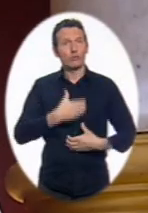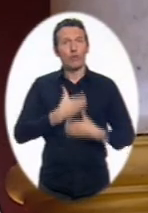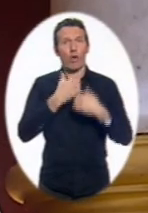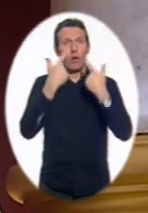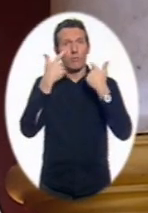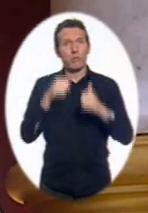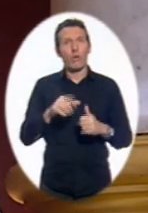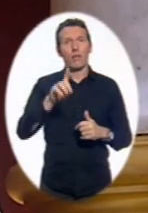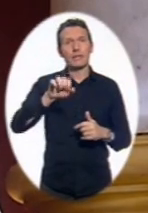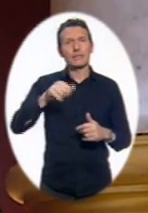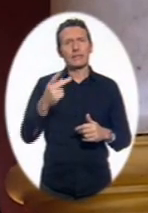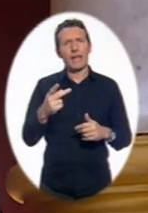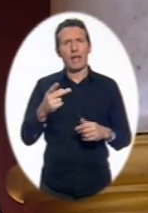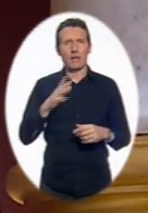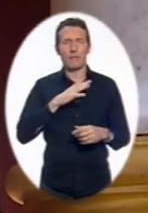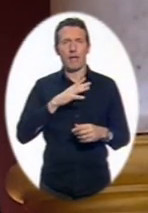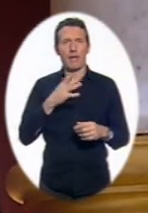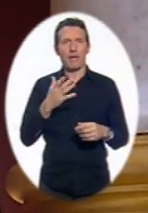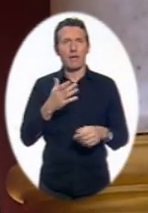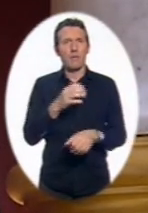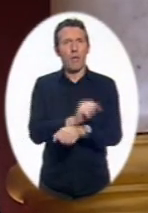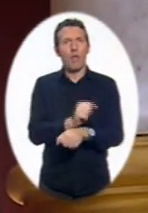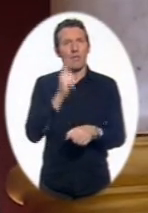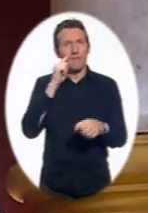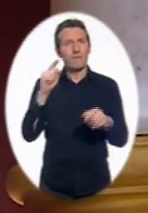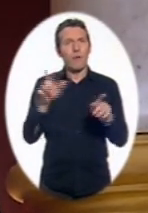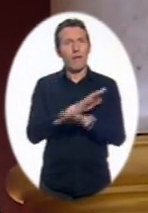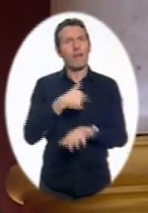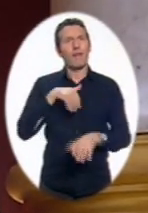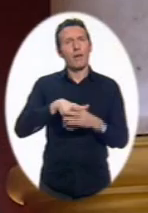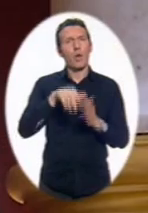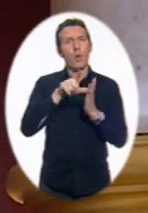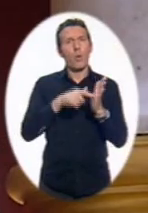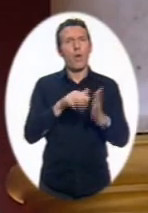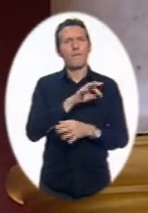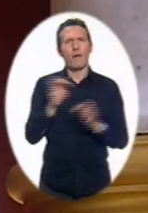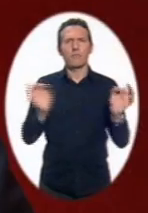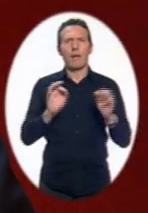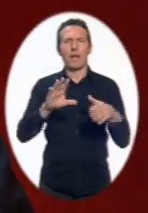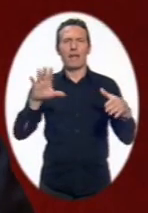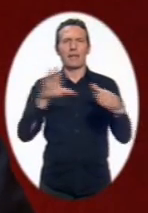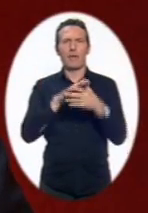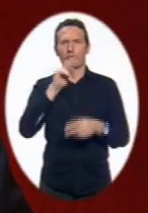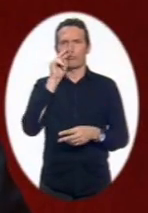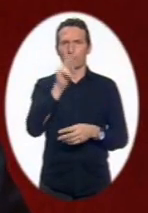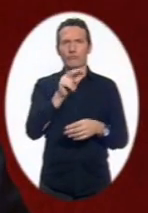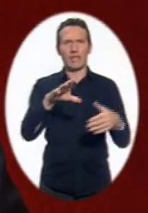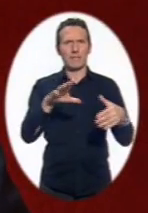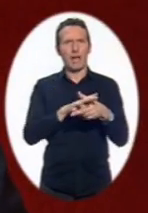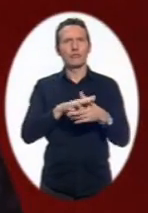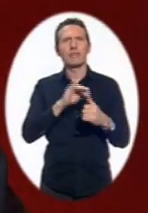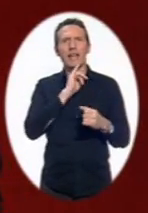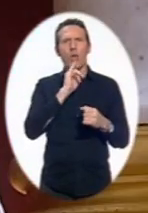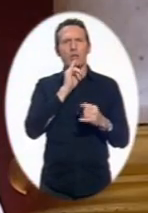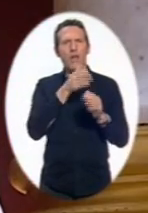on voit dominiic stroscan entraver parce qu'on voit pas les motes c'est contraire à notre loi à nous de juin 2000 sur la la présomption